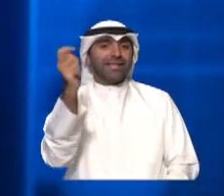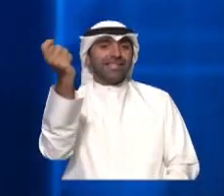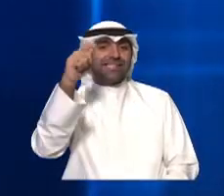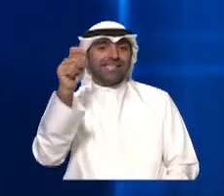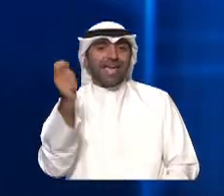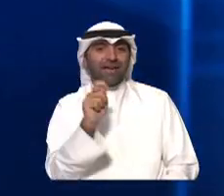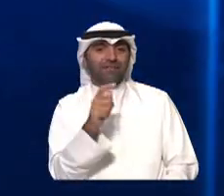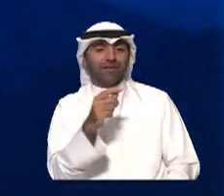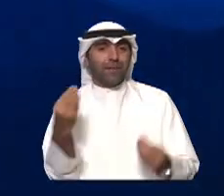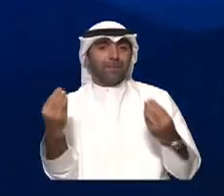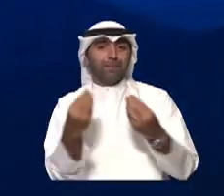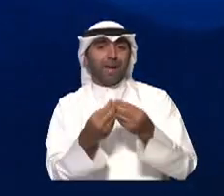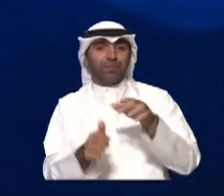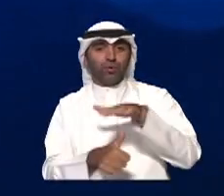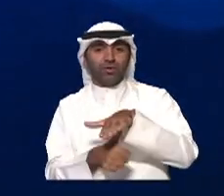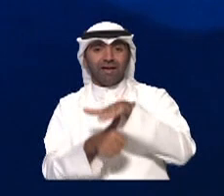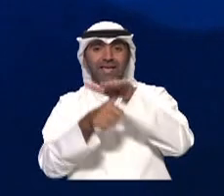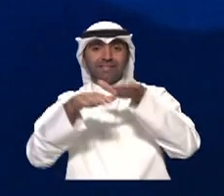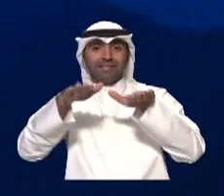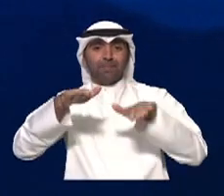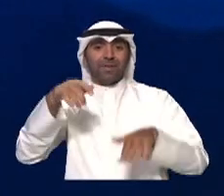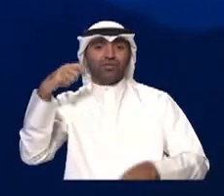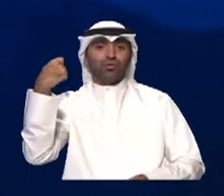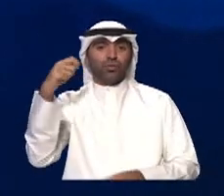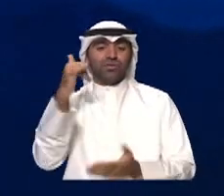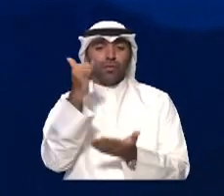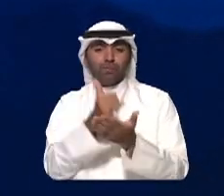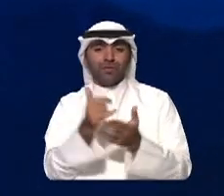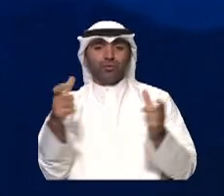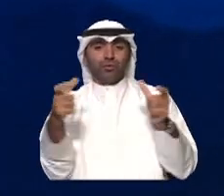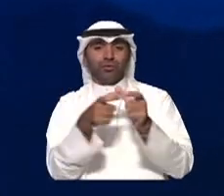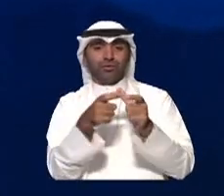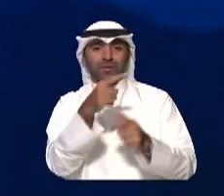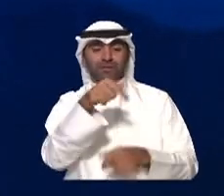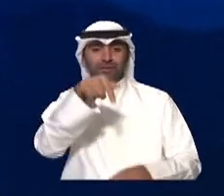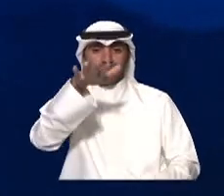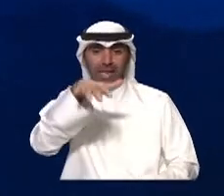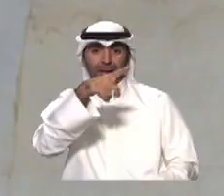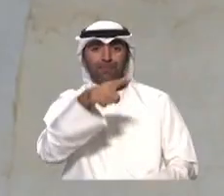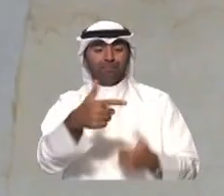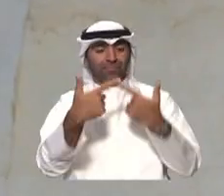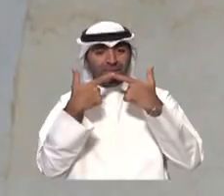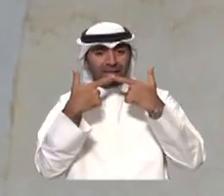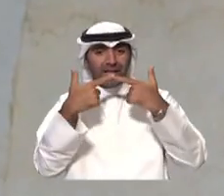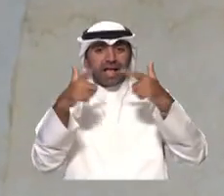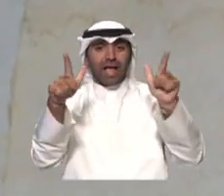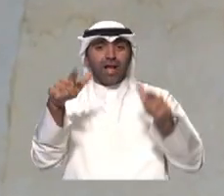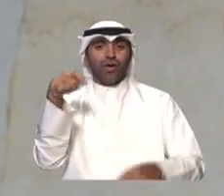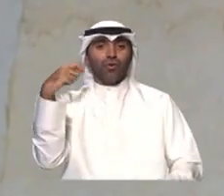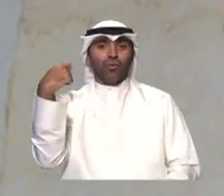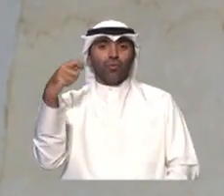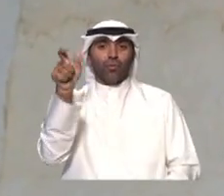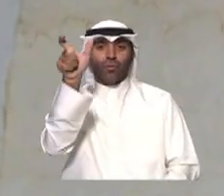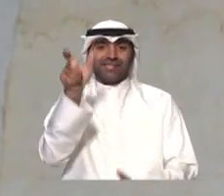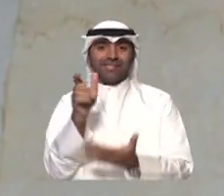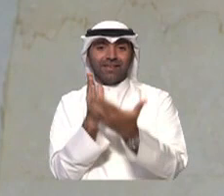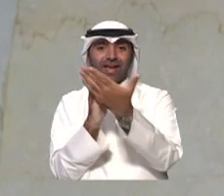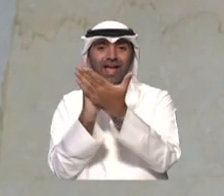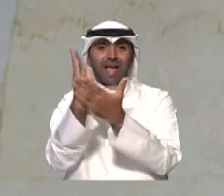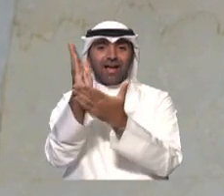صباح رئيس مجلس الوزراء. وبعد الاجتماع صرح وزير الخارجية ووزير الدولة لشؤون مجلس